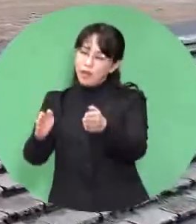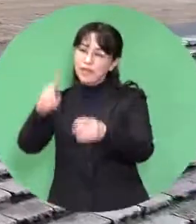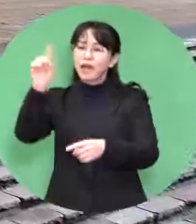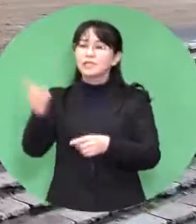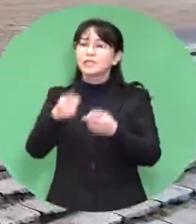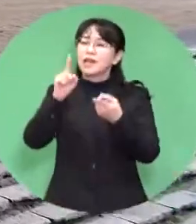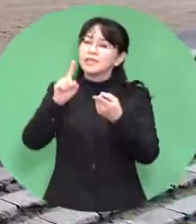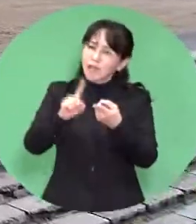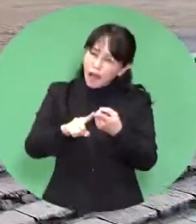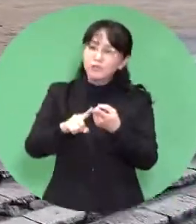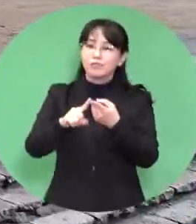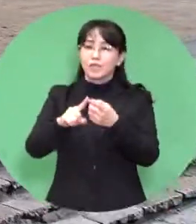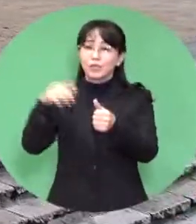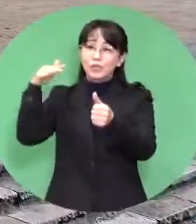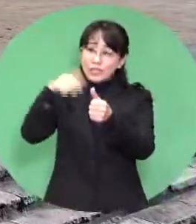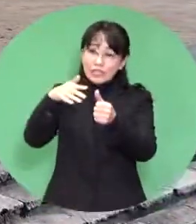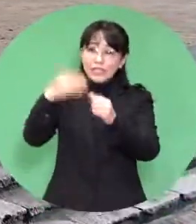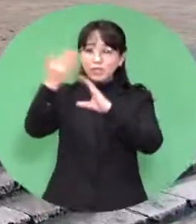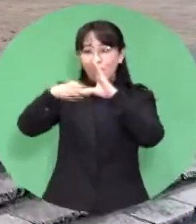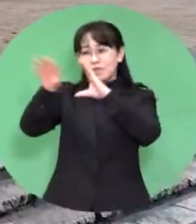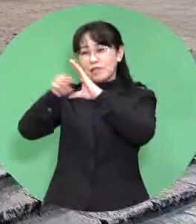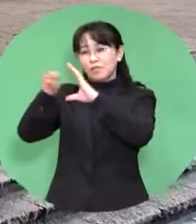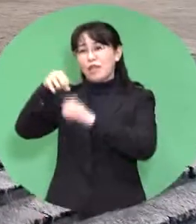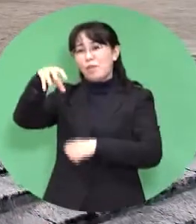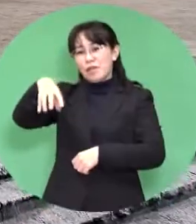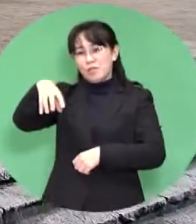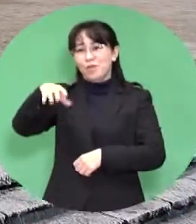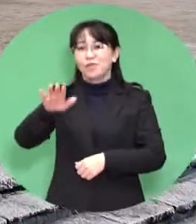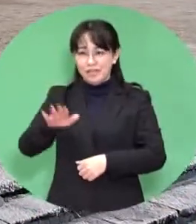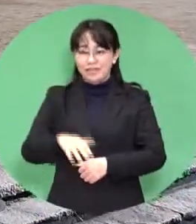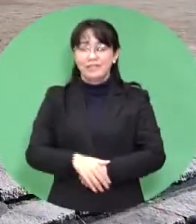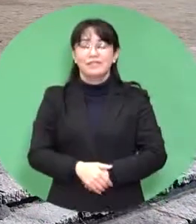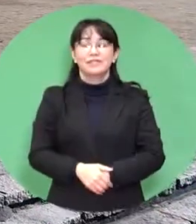真撮影スポットなんです。